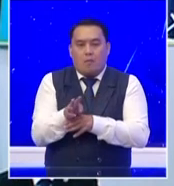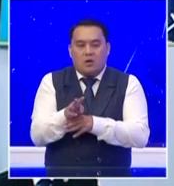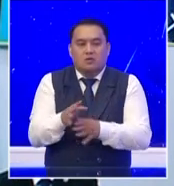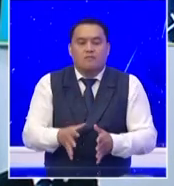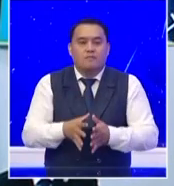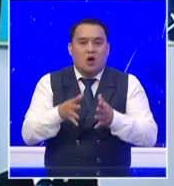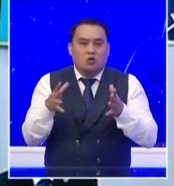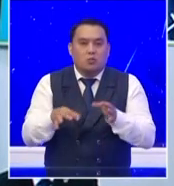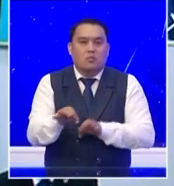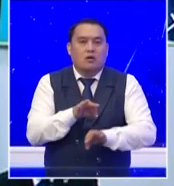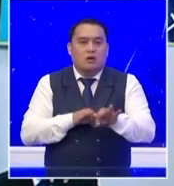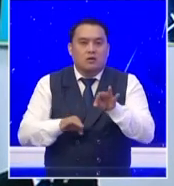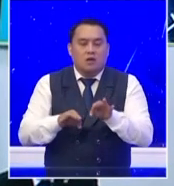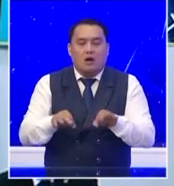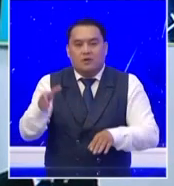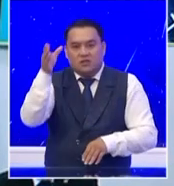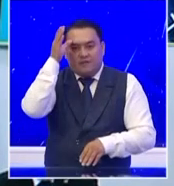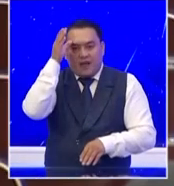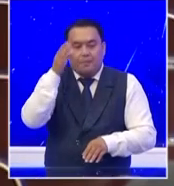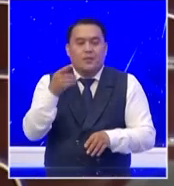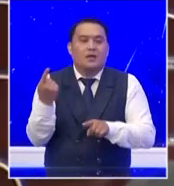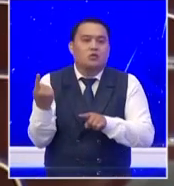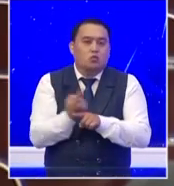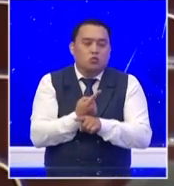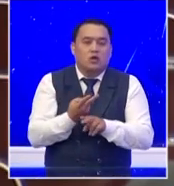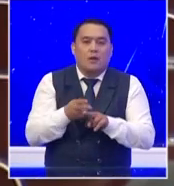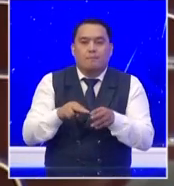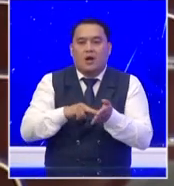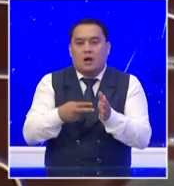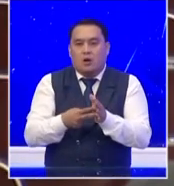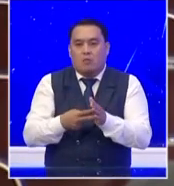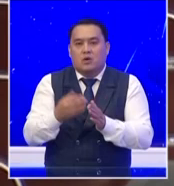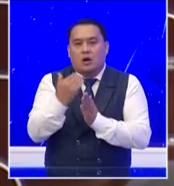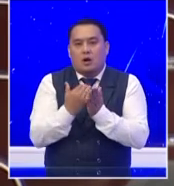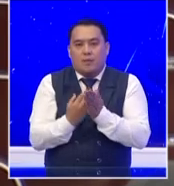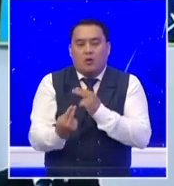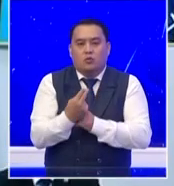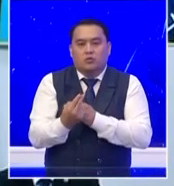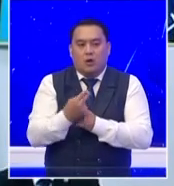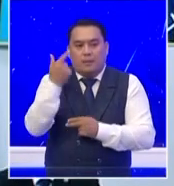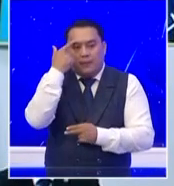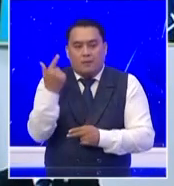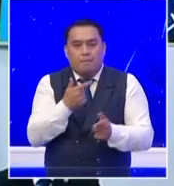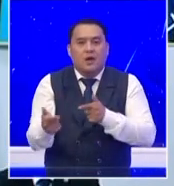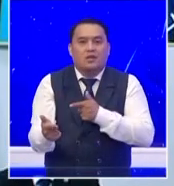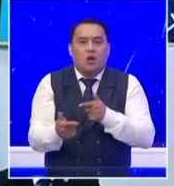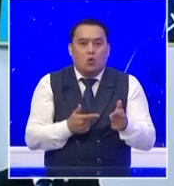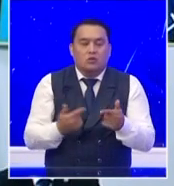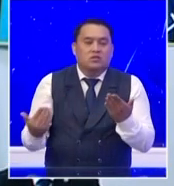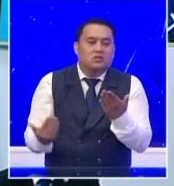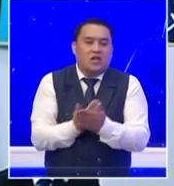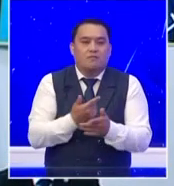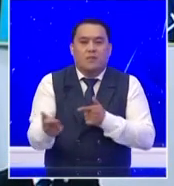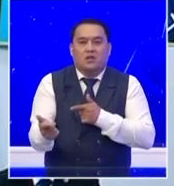масштабную реализацию проекта «Цифровое образование». Также необходимо разработать программы по обучению цифровым навыкам, подготовке и